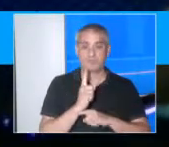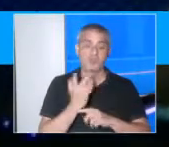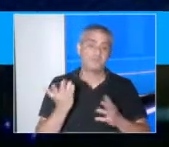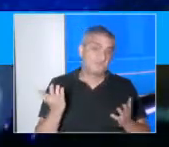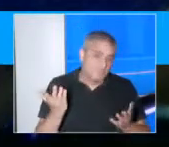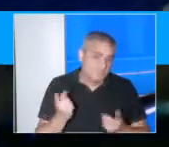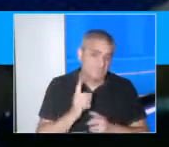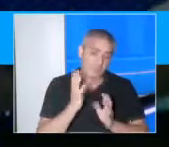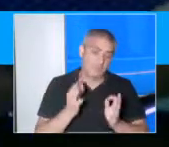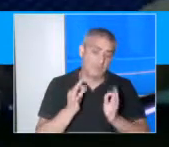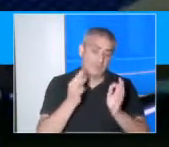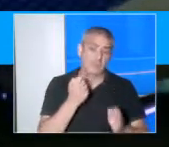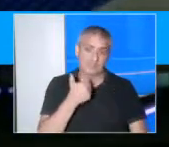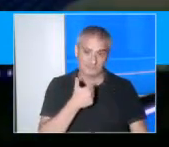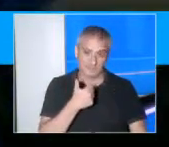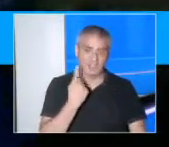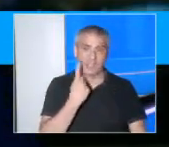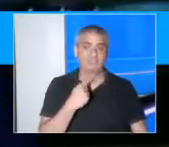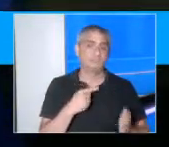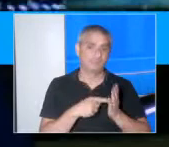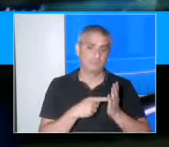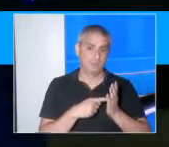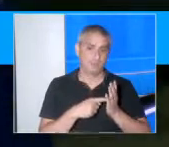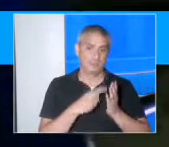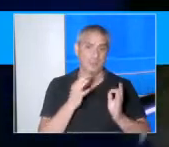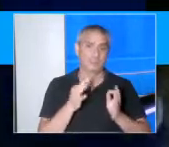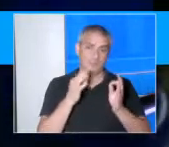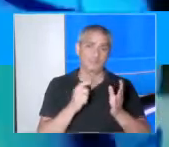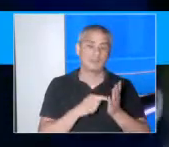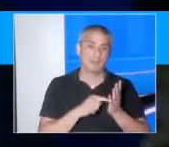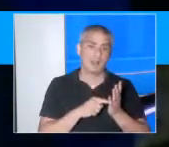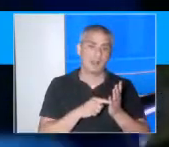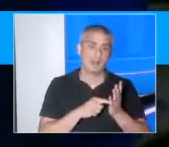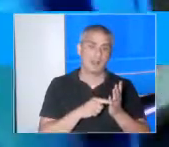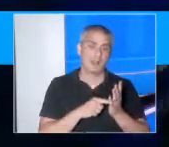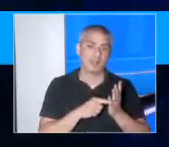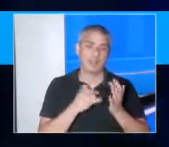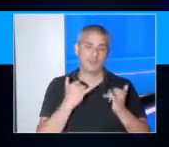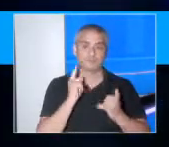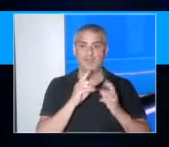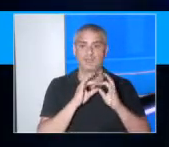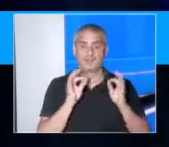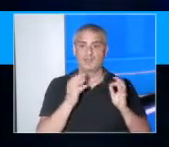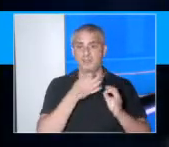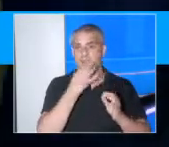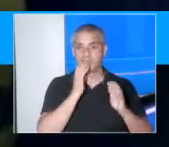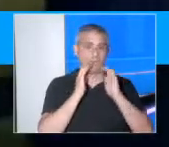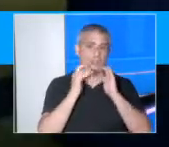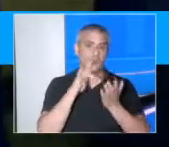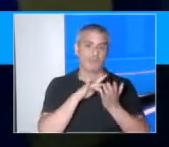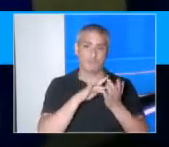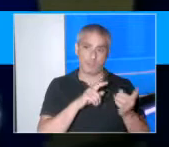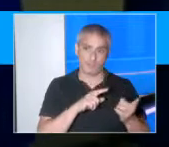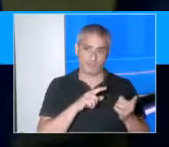היא נדחית קצת, ואחת הסיבות שבגלל אני נדחיתי, כי ברגעים אלה אמור להתחיל תדרוך לתקשורת